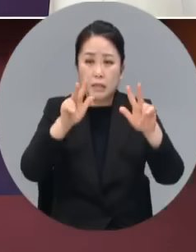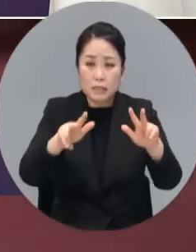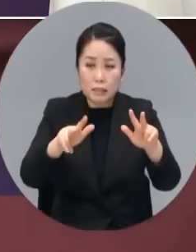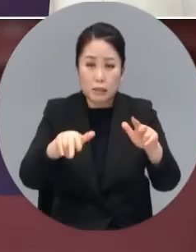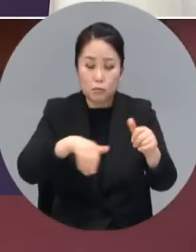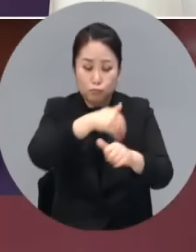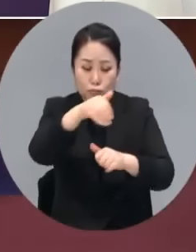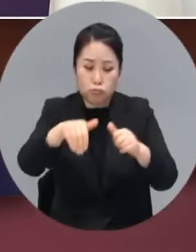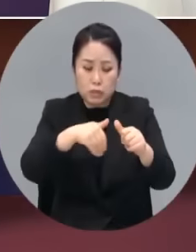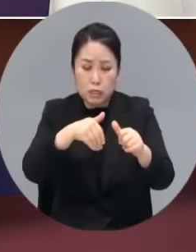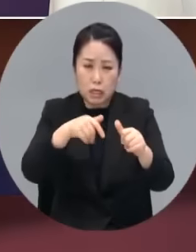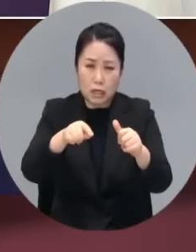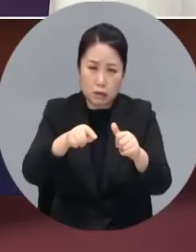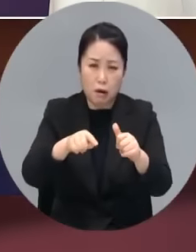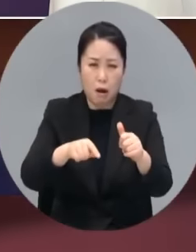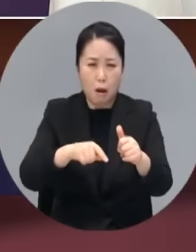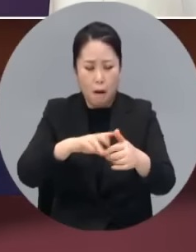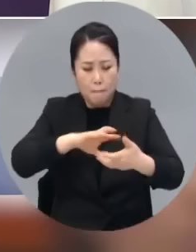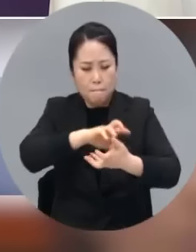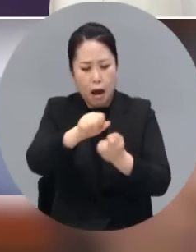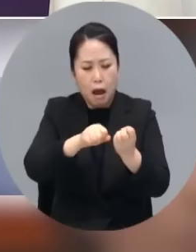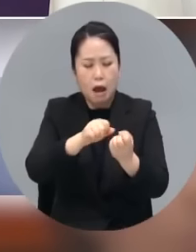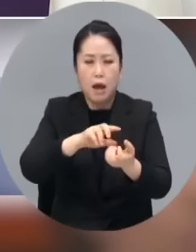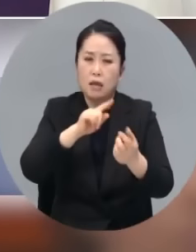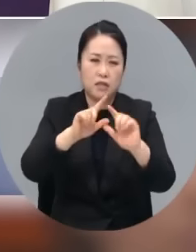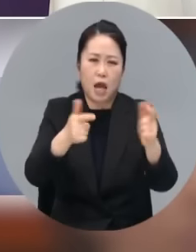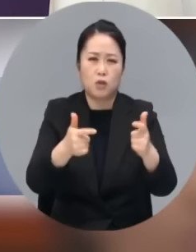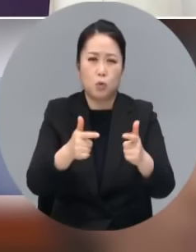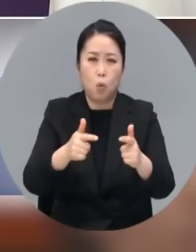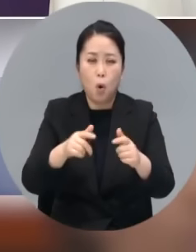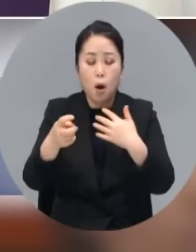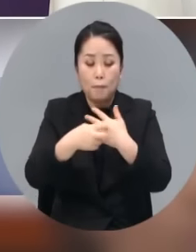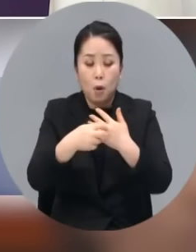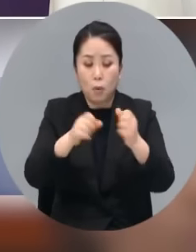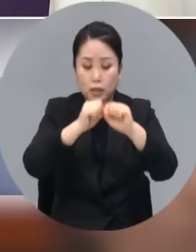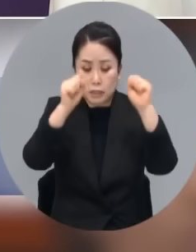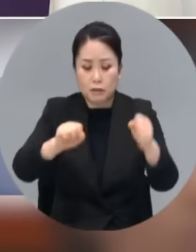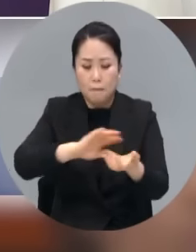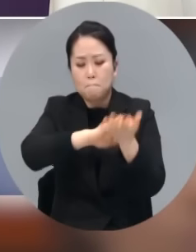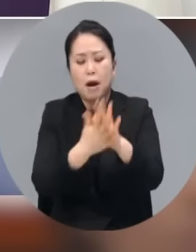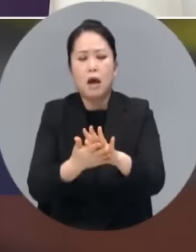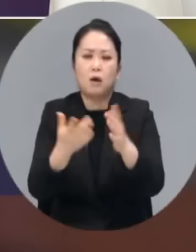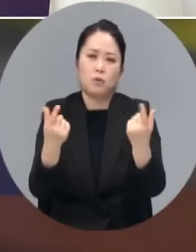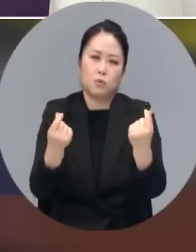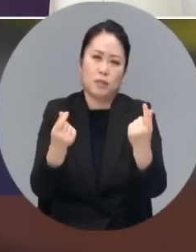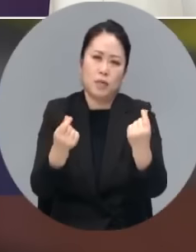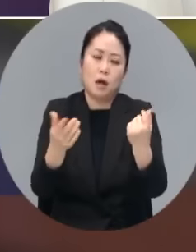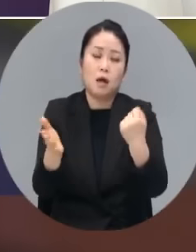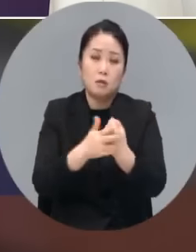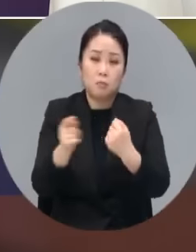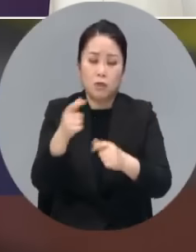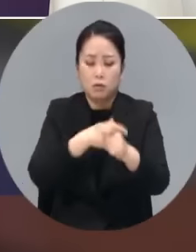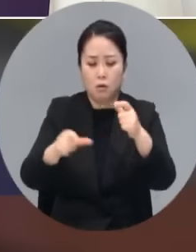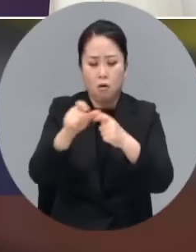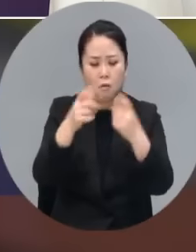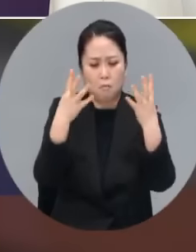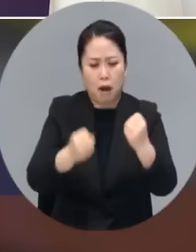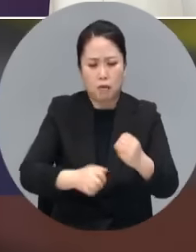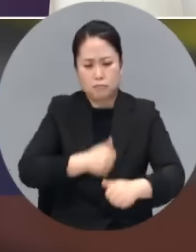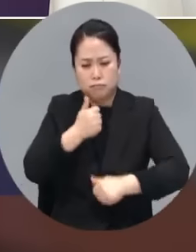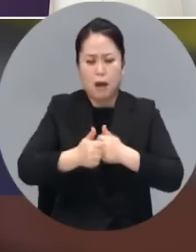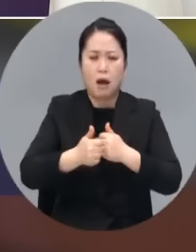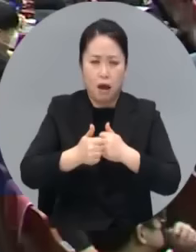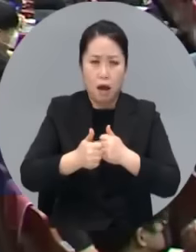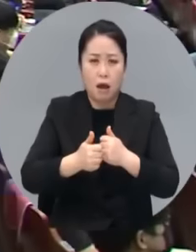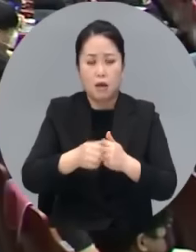아니라 의료 시스템이라고 하는 이런 판을 엎은 그런 거기 때문에 사실은 훨씬 더 많이 격앙이 되어 있고 한